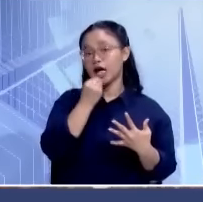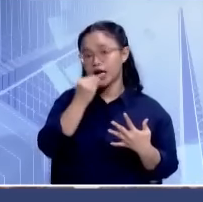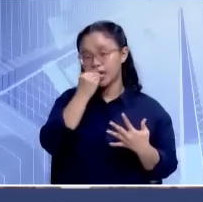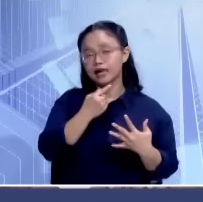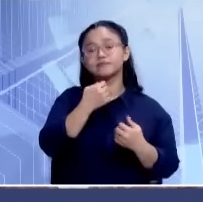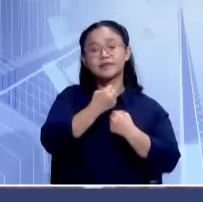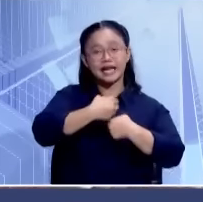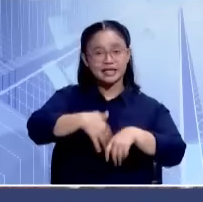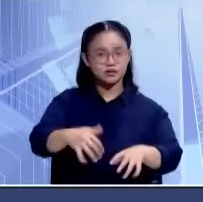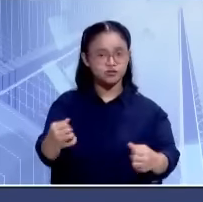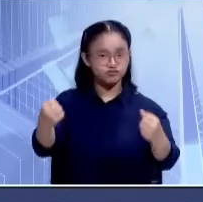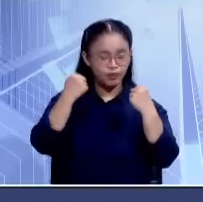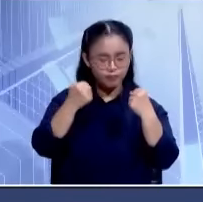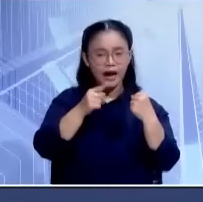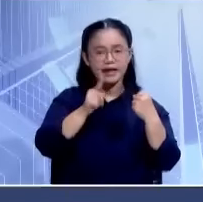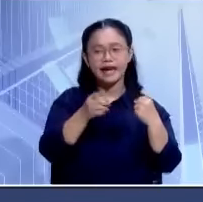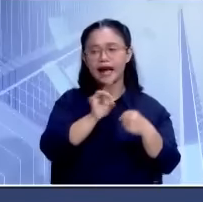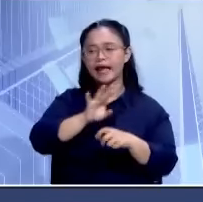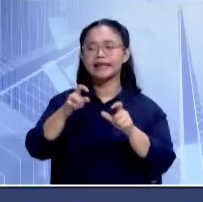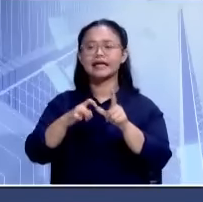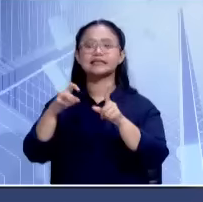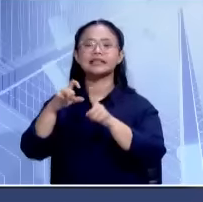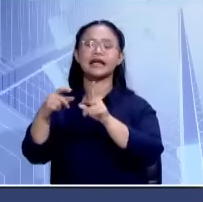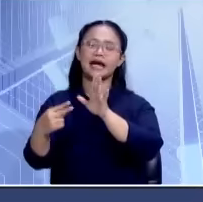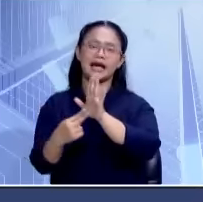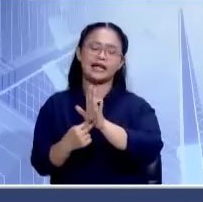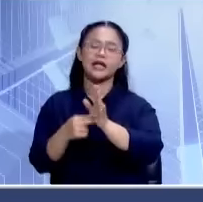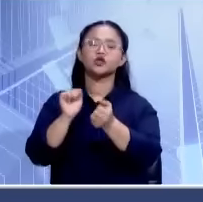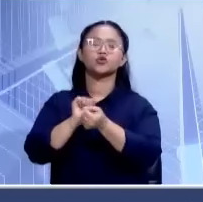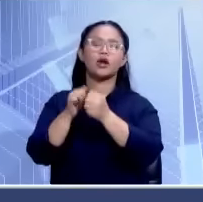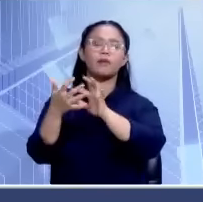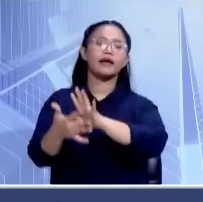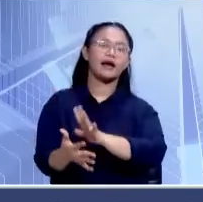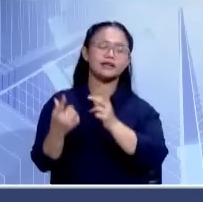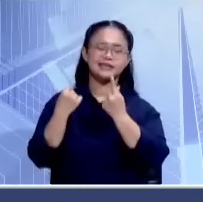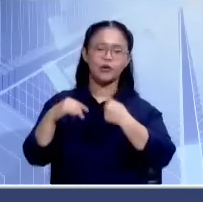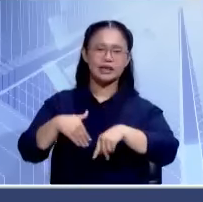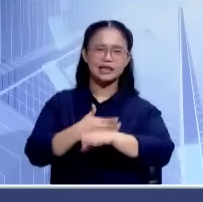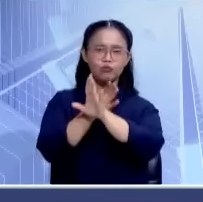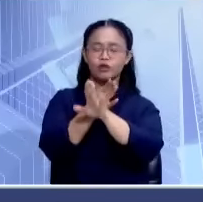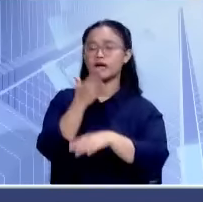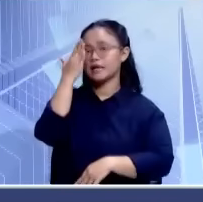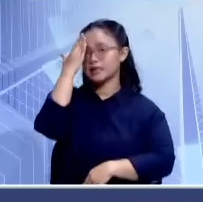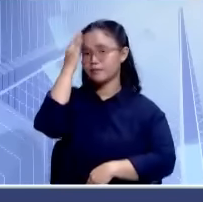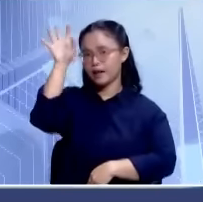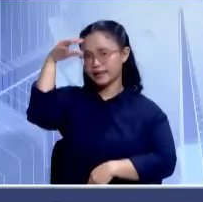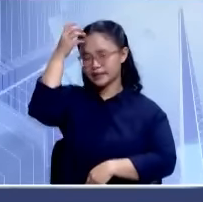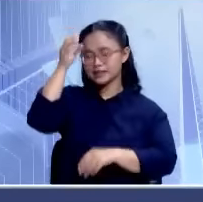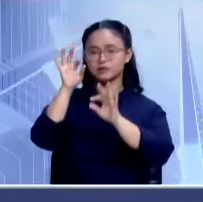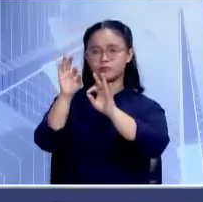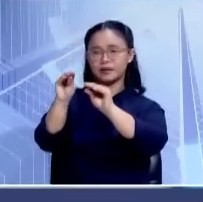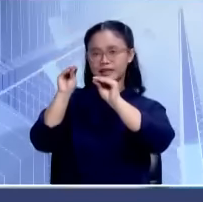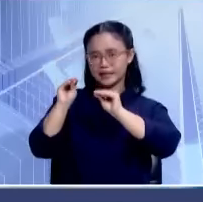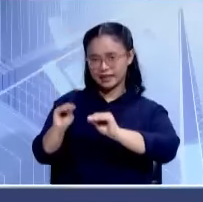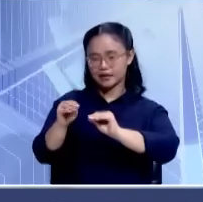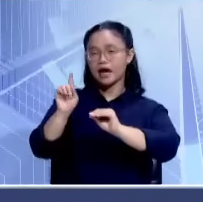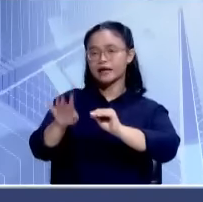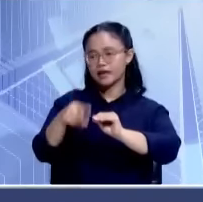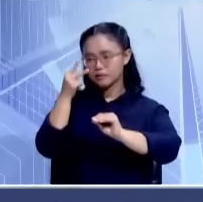bergizi gratis juga dilakukan di SDN Wonorejo 5, Surabaya, Jawa Timur. Kepala Dinas Pendidikan Kota Surabaya dan PJS Wali